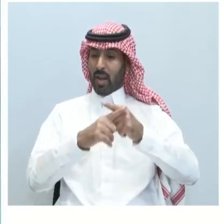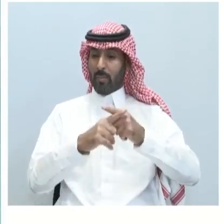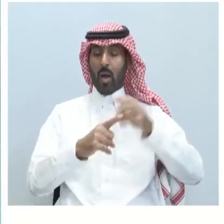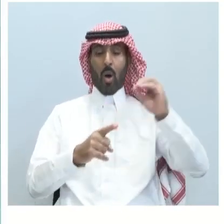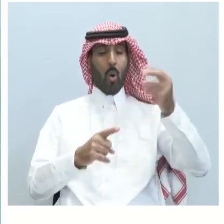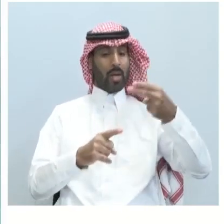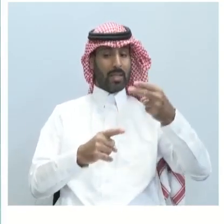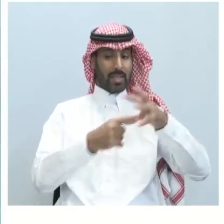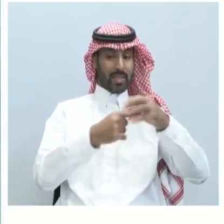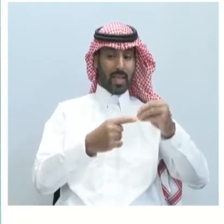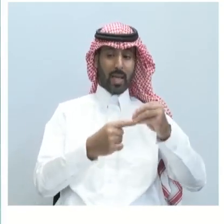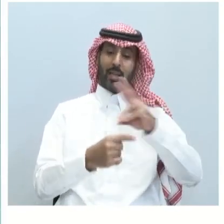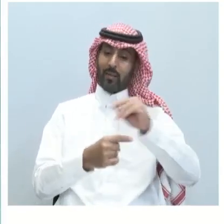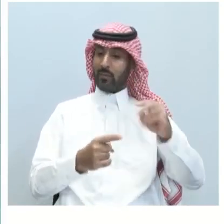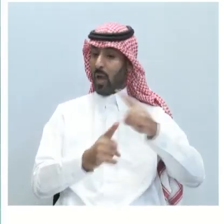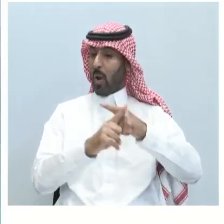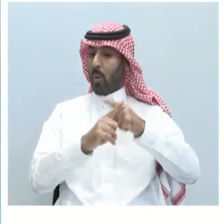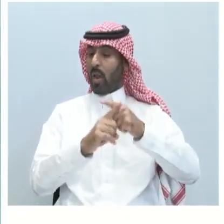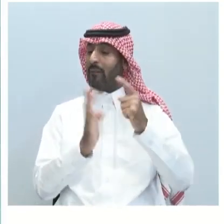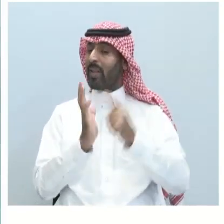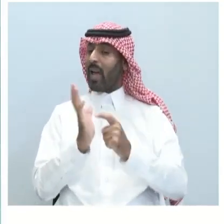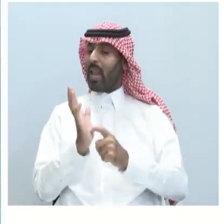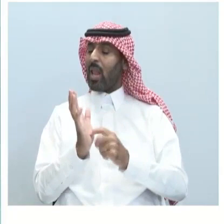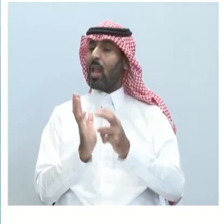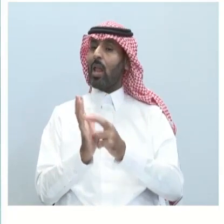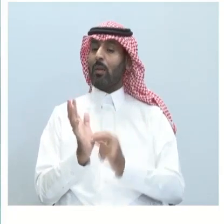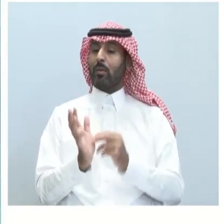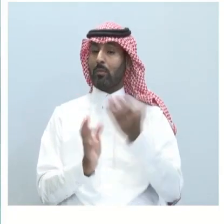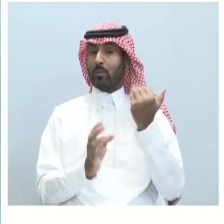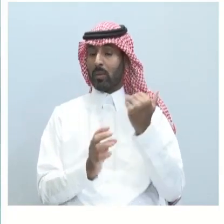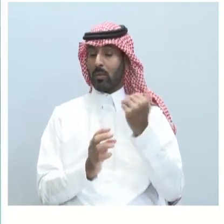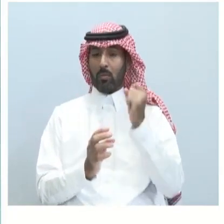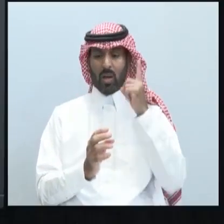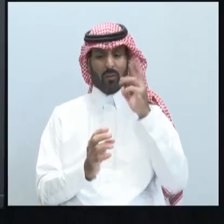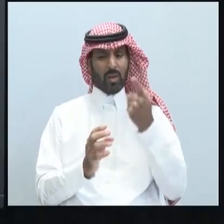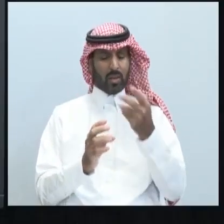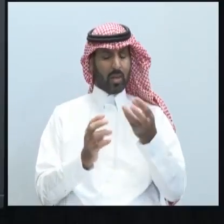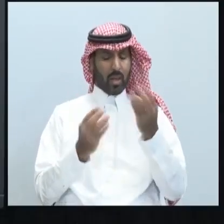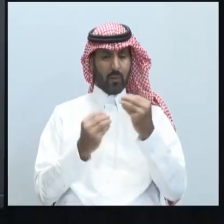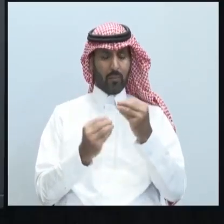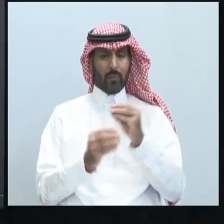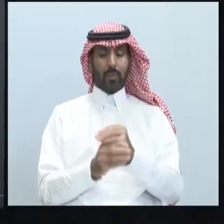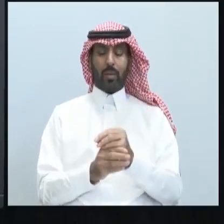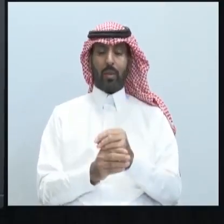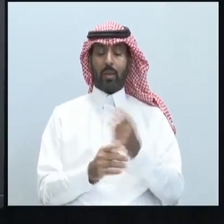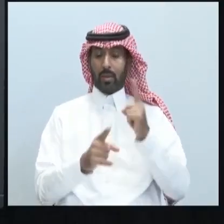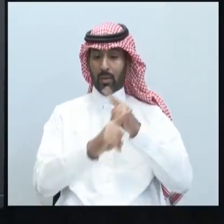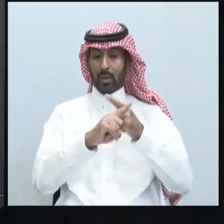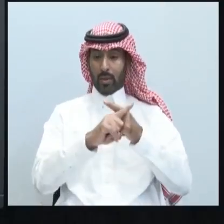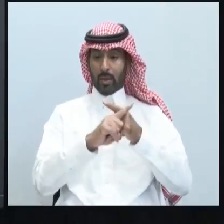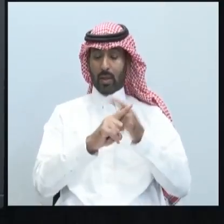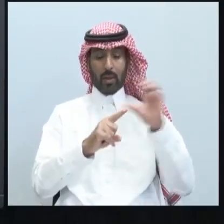حصلنا عليه قبل شوي اللي هو في القانون المستخدم اذا لمعرفه ال kw لابد ان اضرب